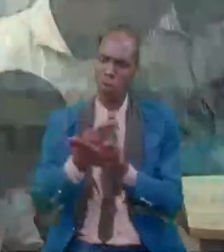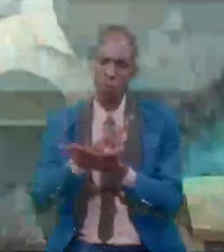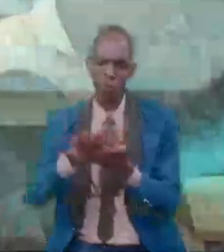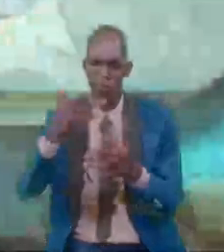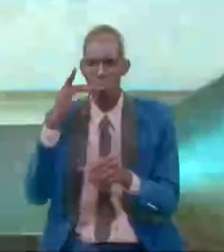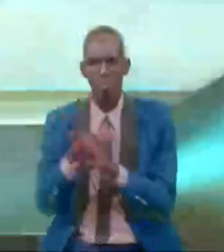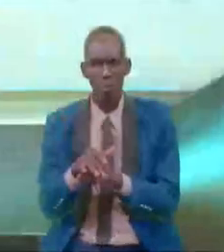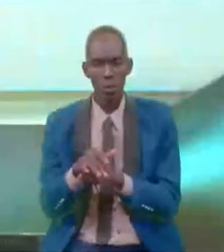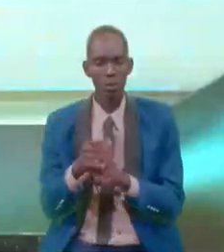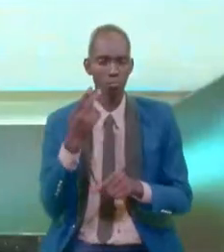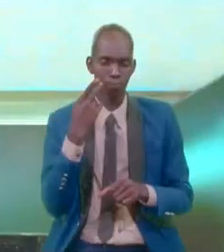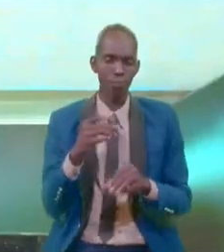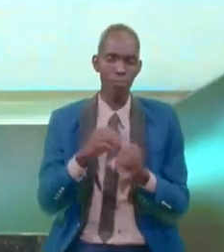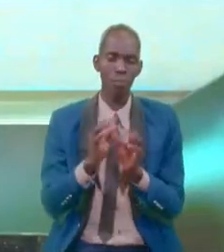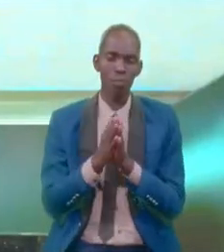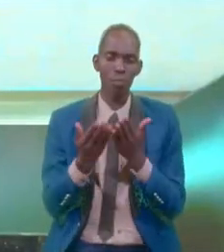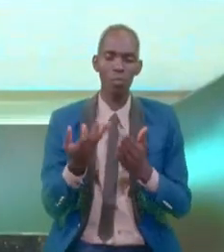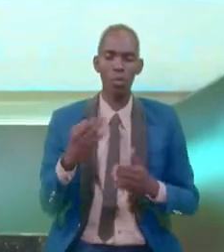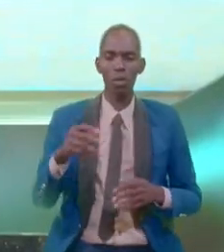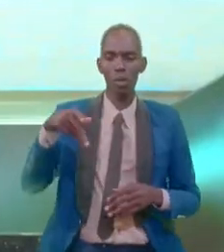sainte. Allons au psaume